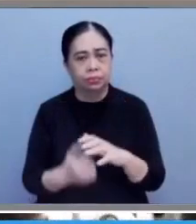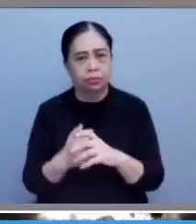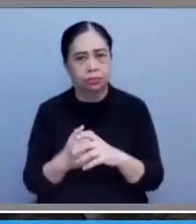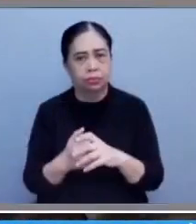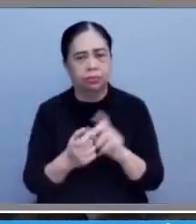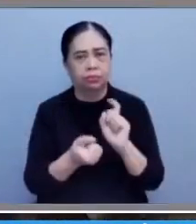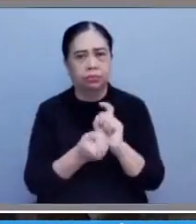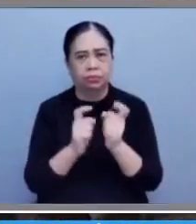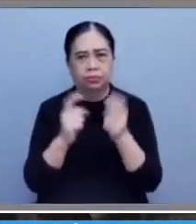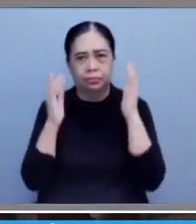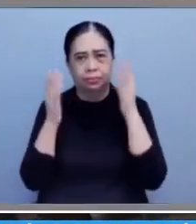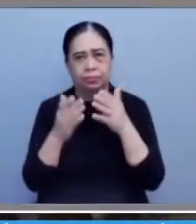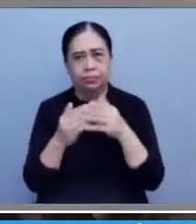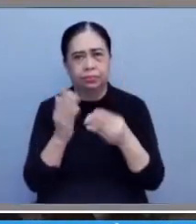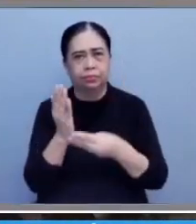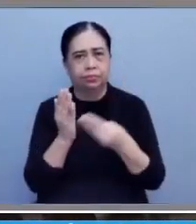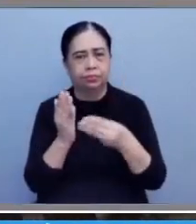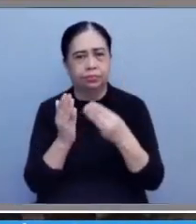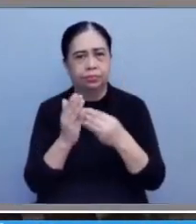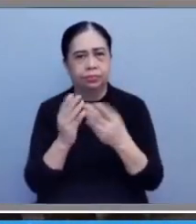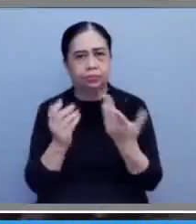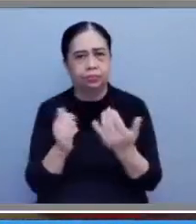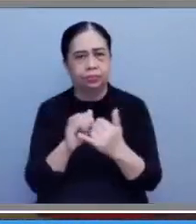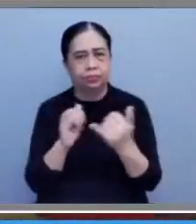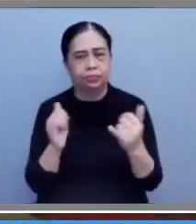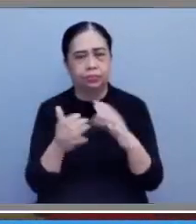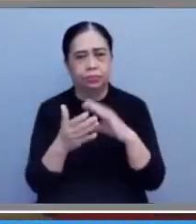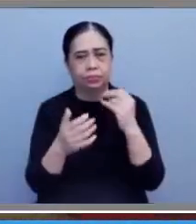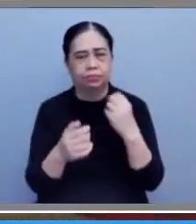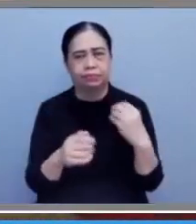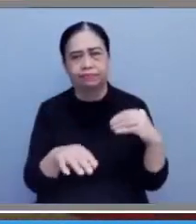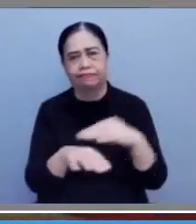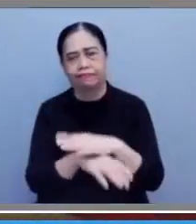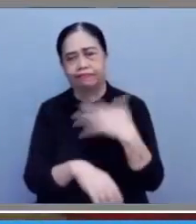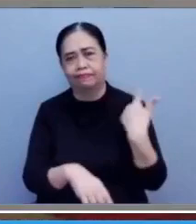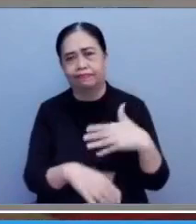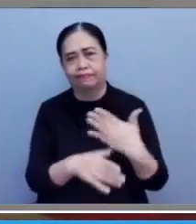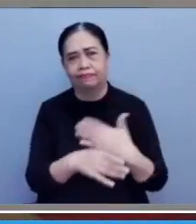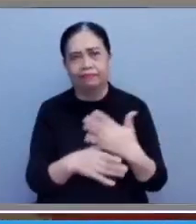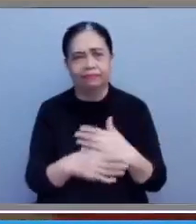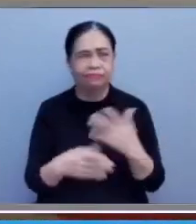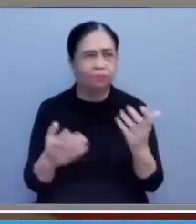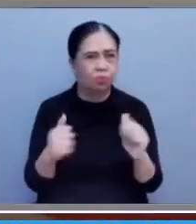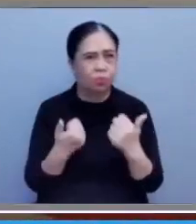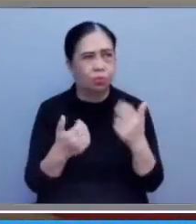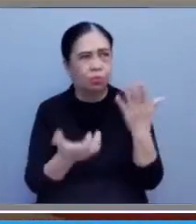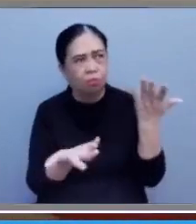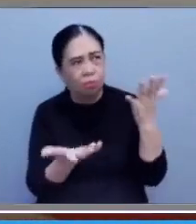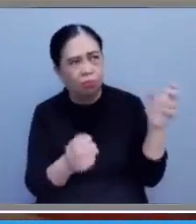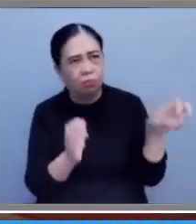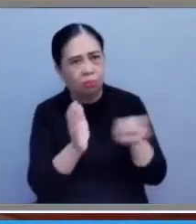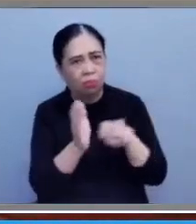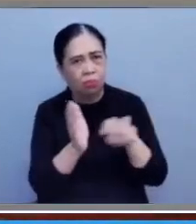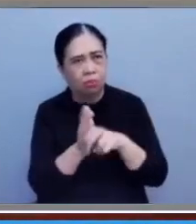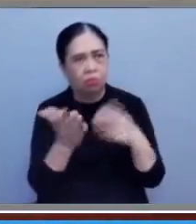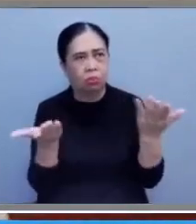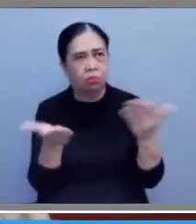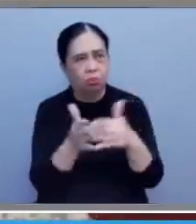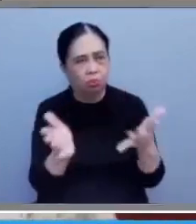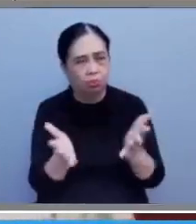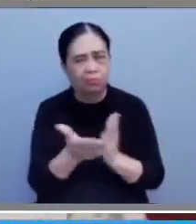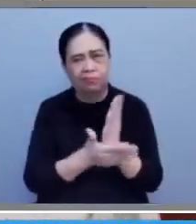learning apektado ang pamamasada ni Bonel diskarte na lang kung paanong gagawin scol